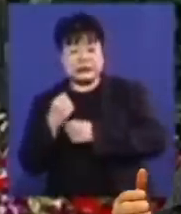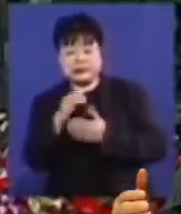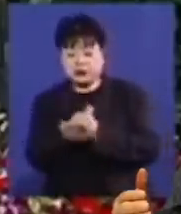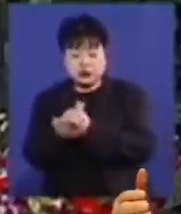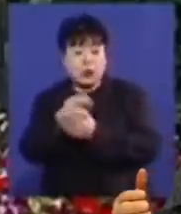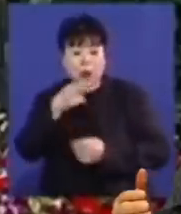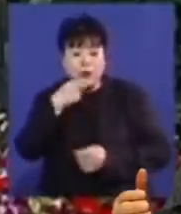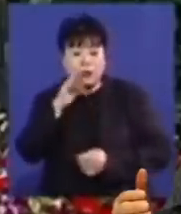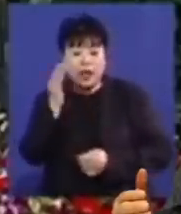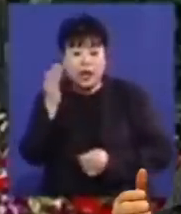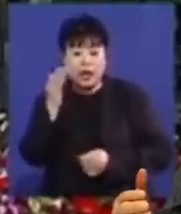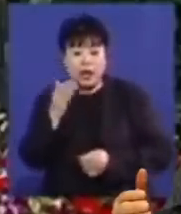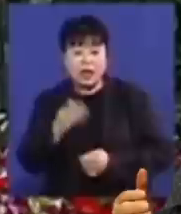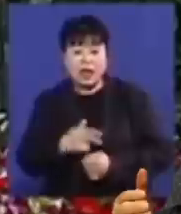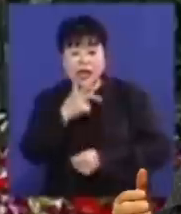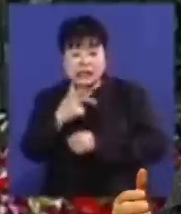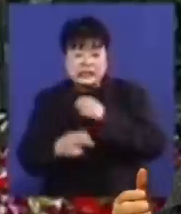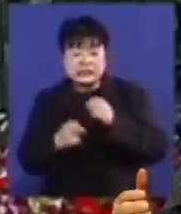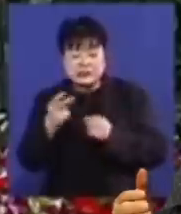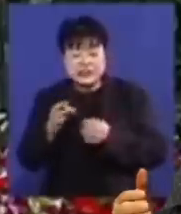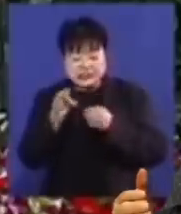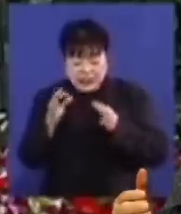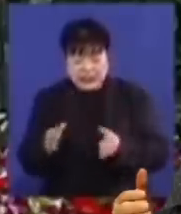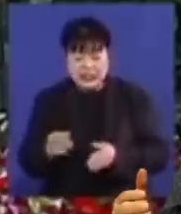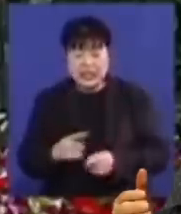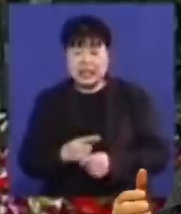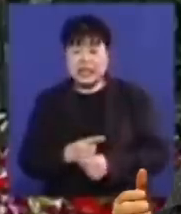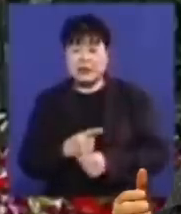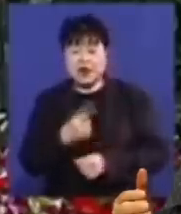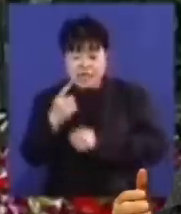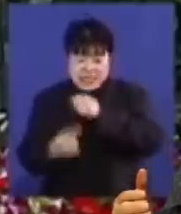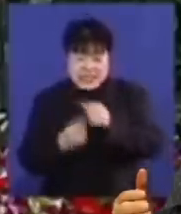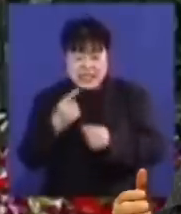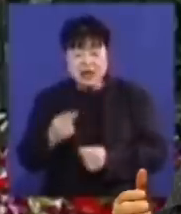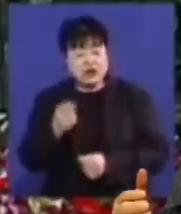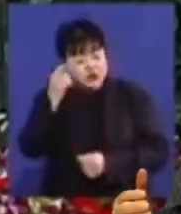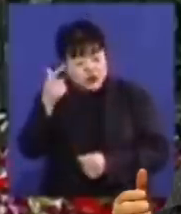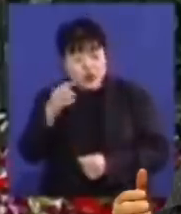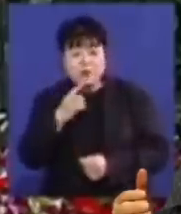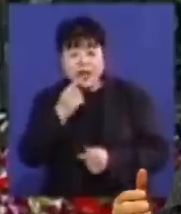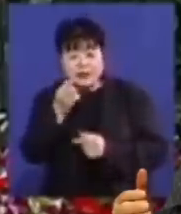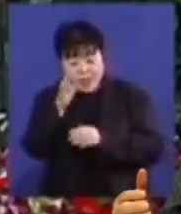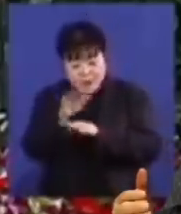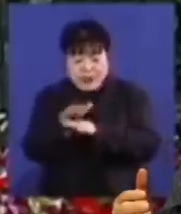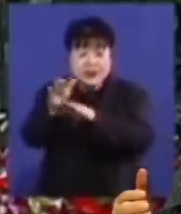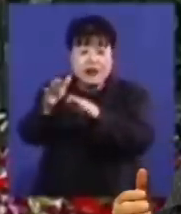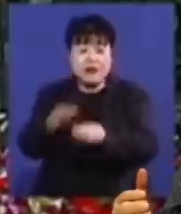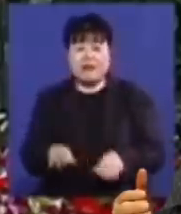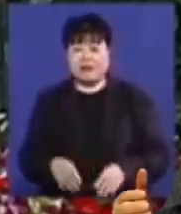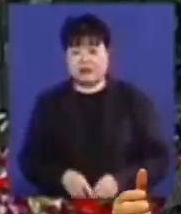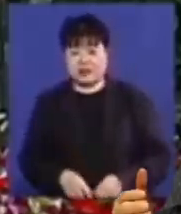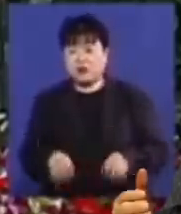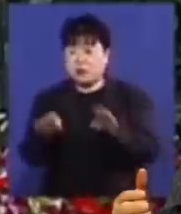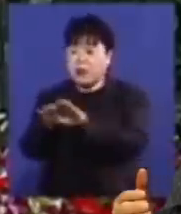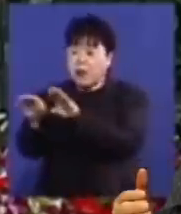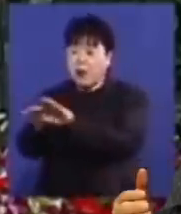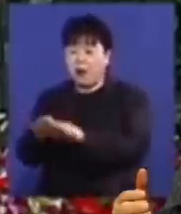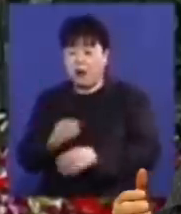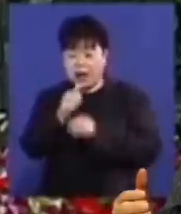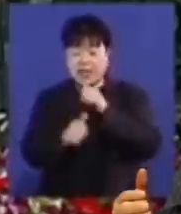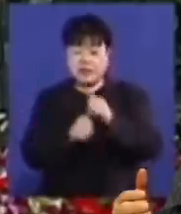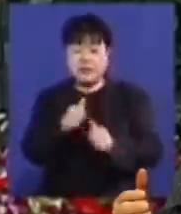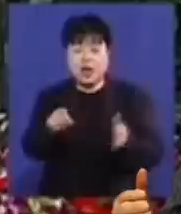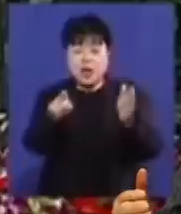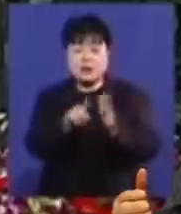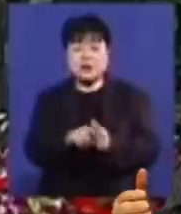사라지는데 72년을 살 때 불과 1년 6개월 남짓한 예배 시간마저 빼먹고 하나님과